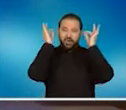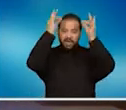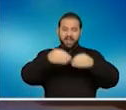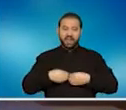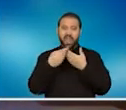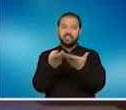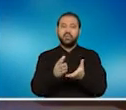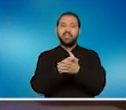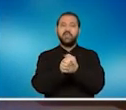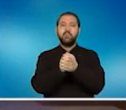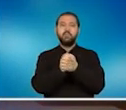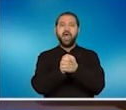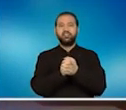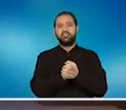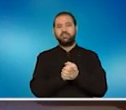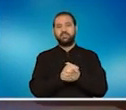lor pace și